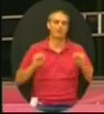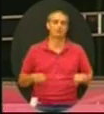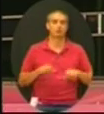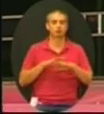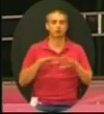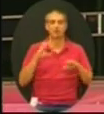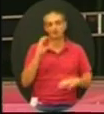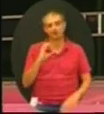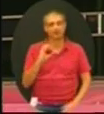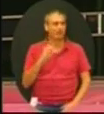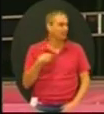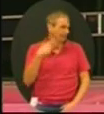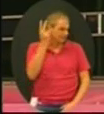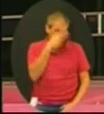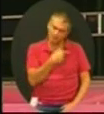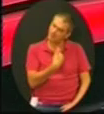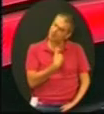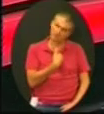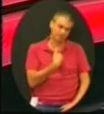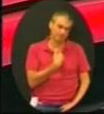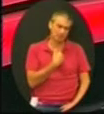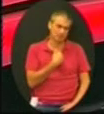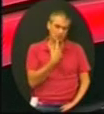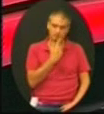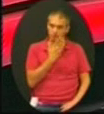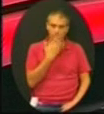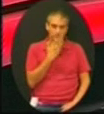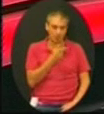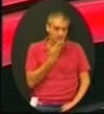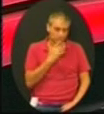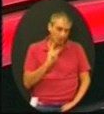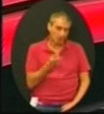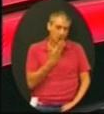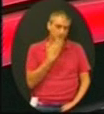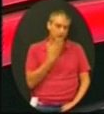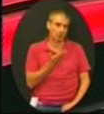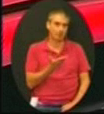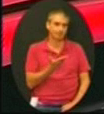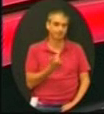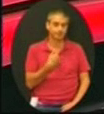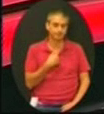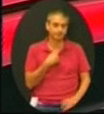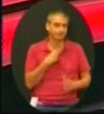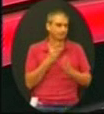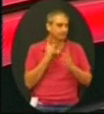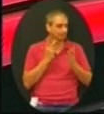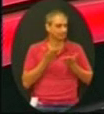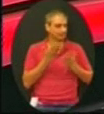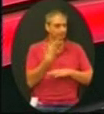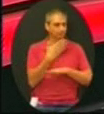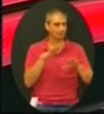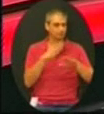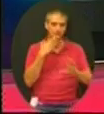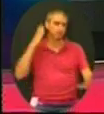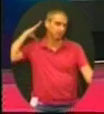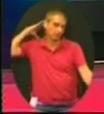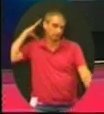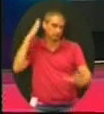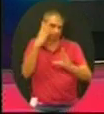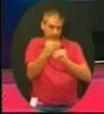לא, זה אני מבינה, אני הולכת איתך דווקא, אז אני אומרת... ירושלים כולה היא ירושלים. אנחנו צריכים... היחס שממשלות ישראל